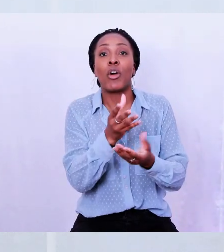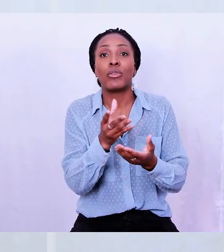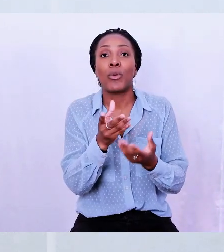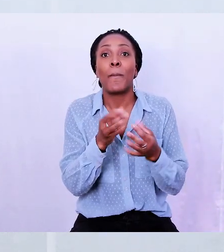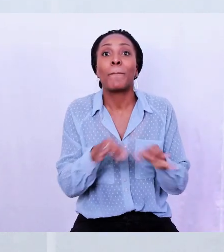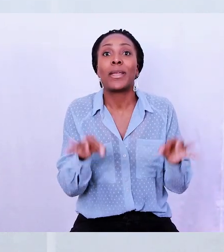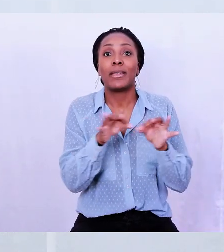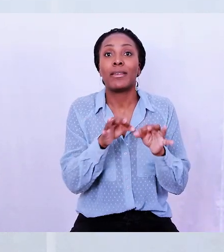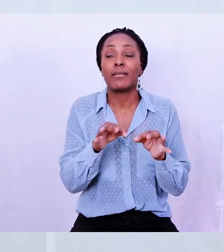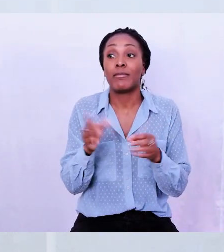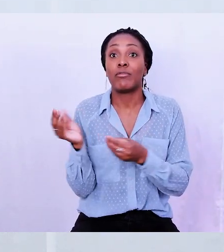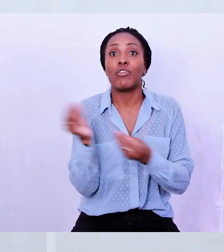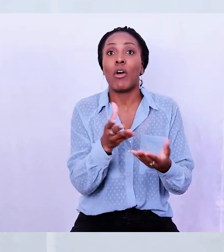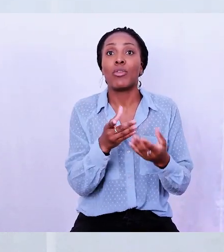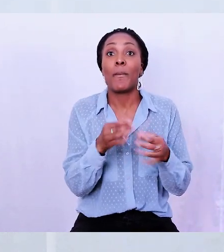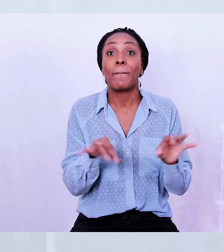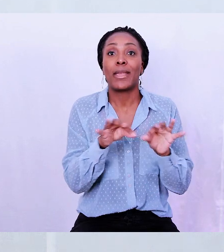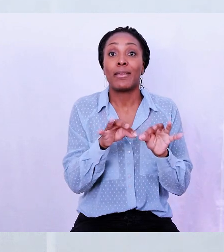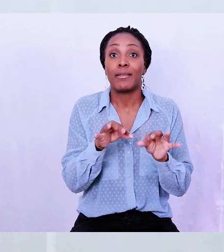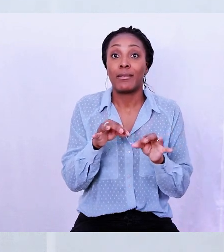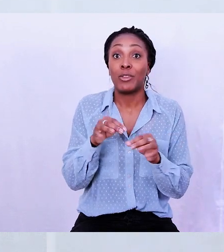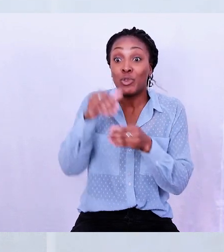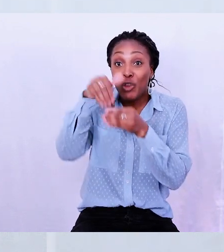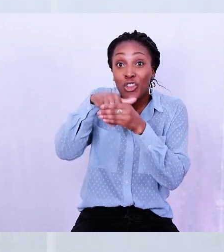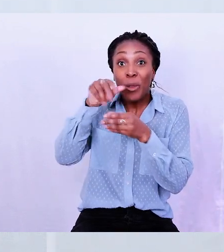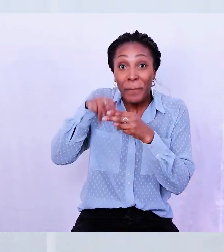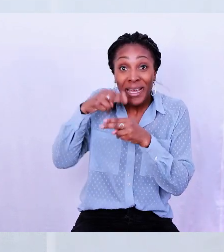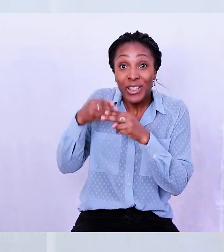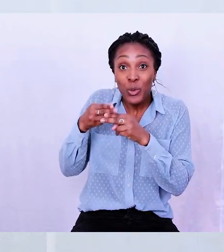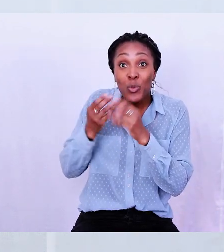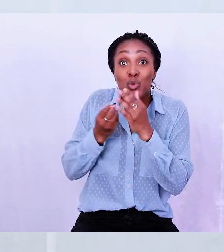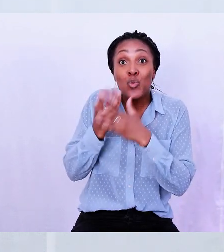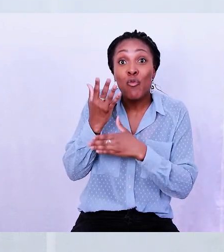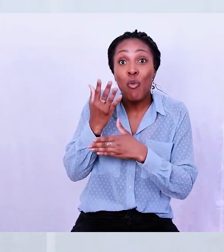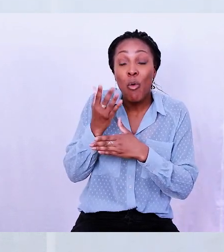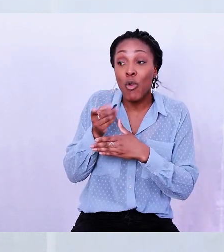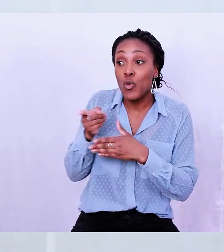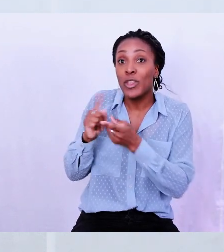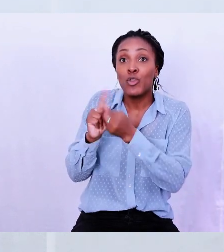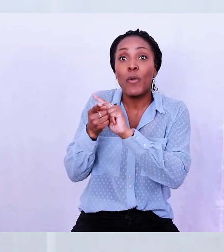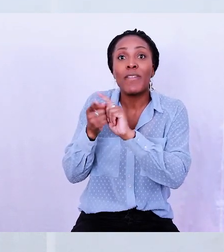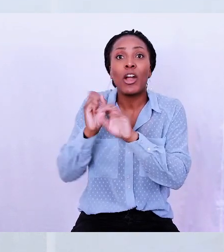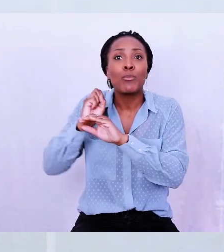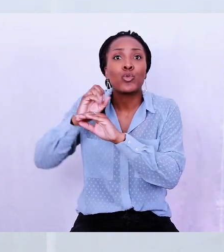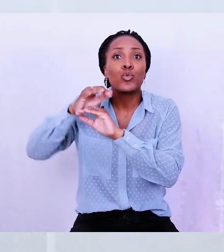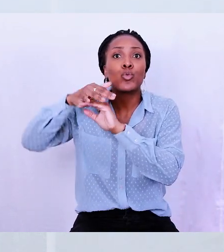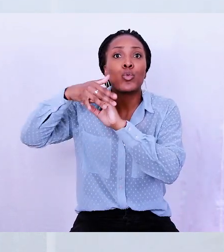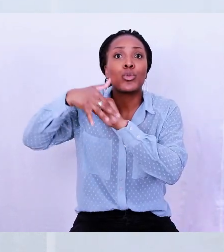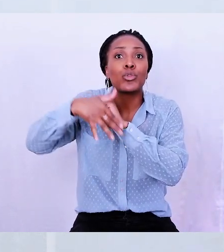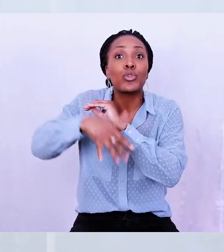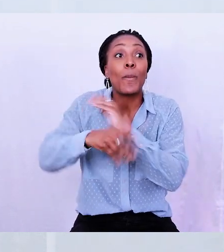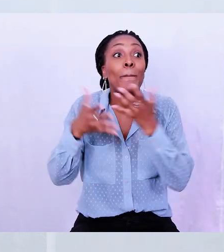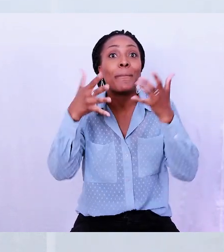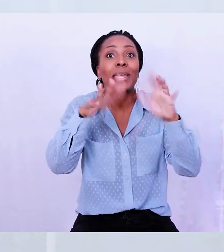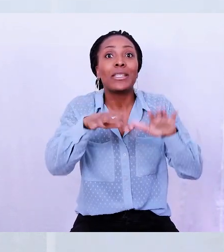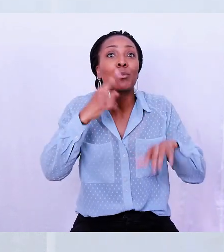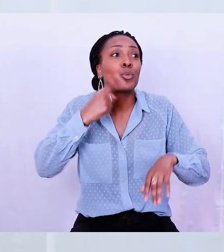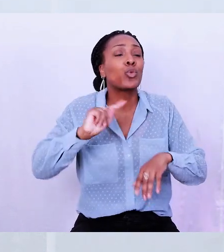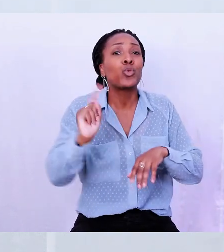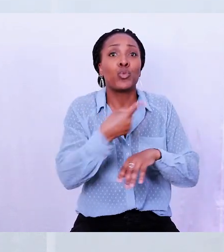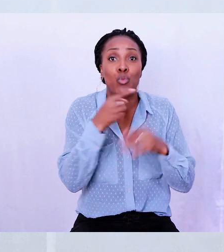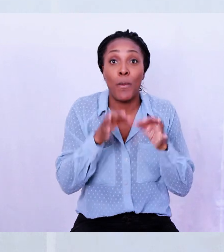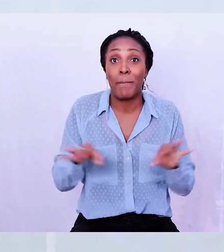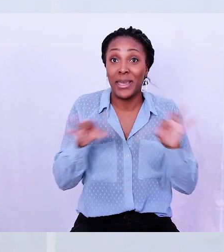Il est en train de reconnaître et de déclarer à travers le nom de Joseph que Joseph est devenu la source de bénédiction de tout le